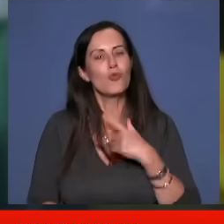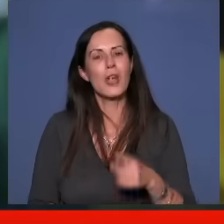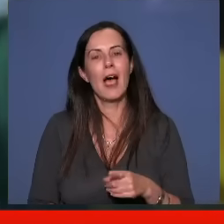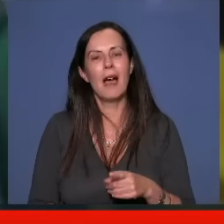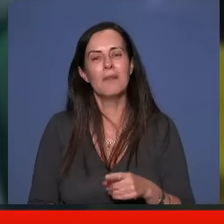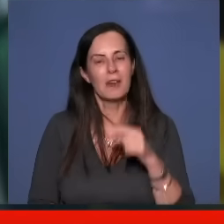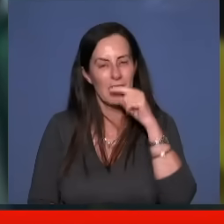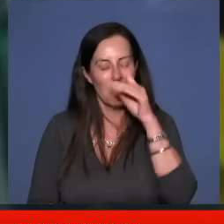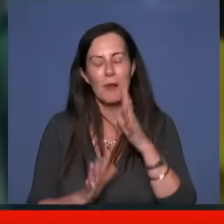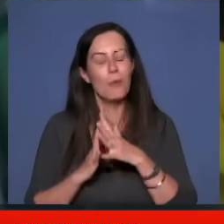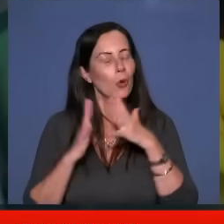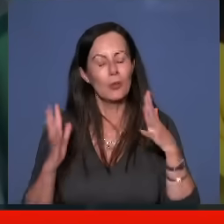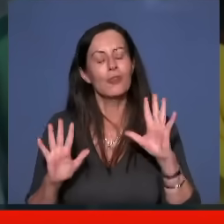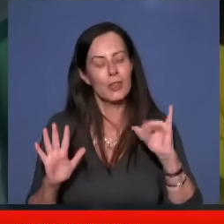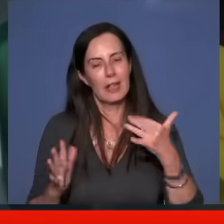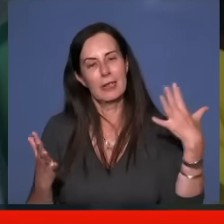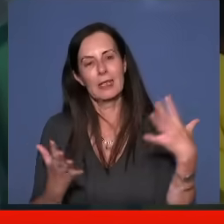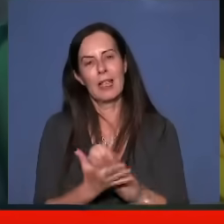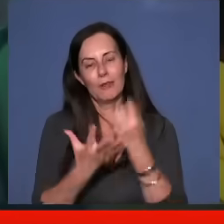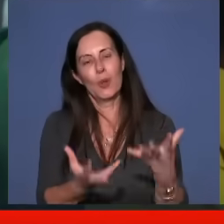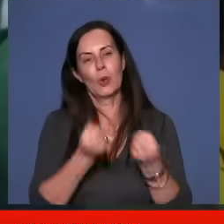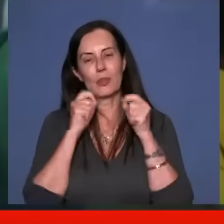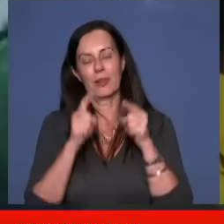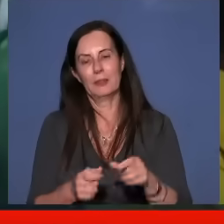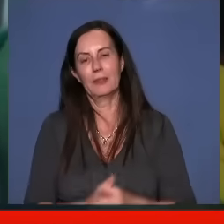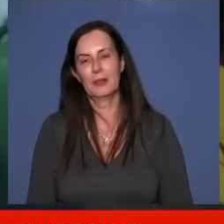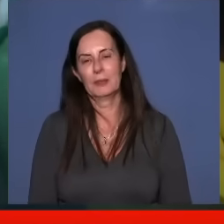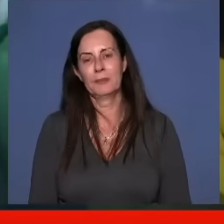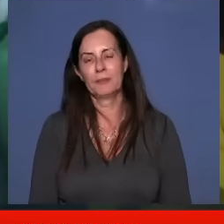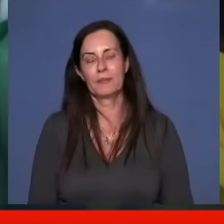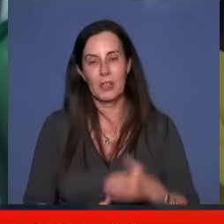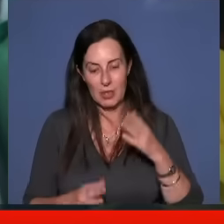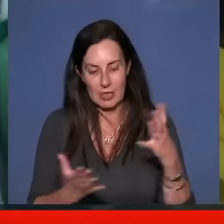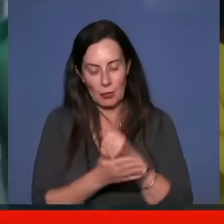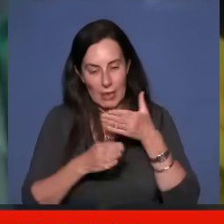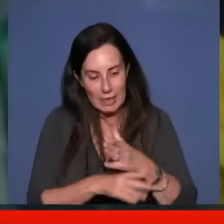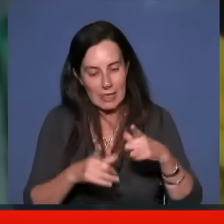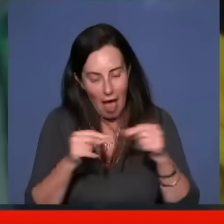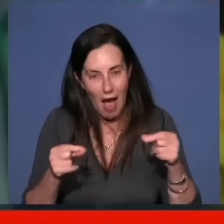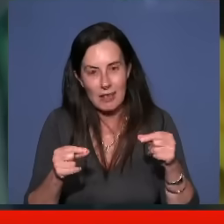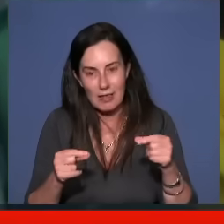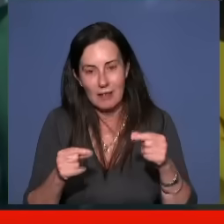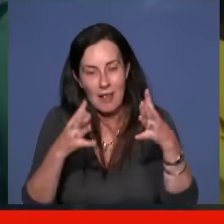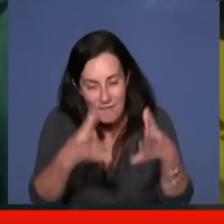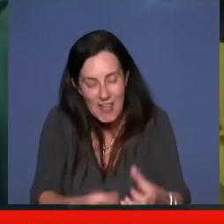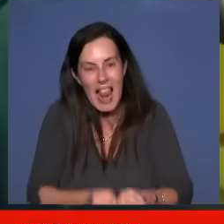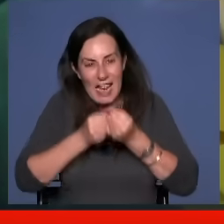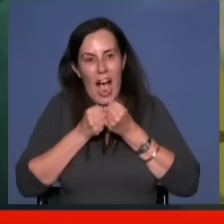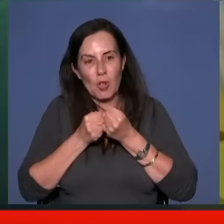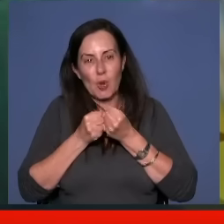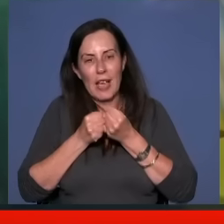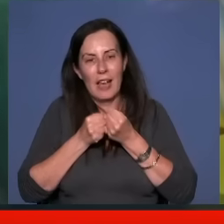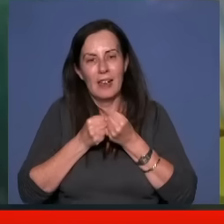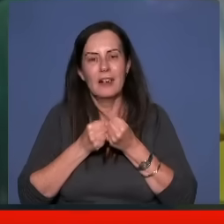של... גאווה מאוד גדולה זה שהצלחנו כאילו להיכנס בתוך הרצועה ולקחת אותך